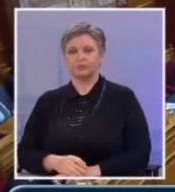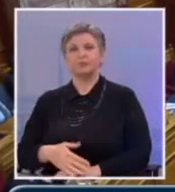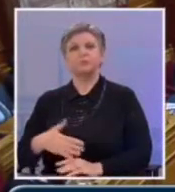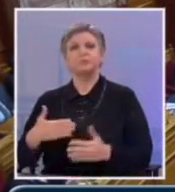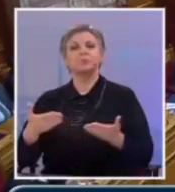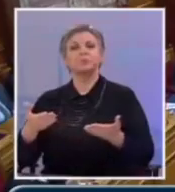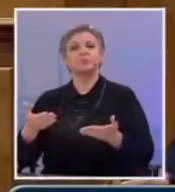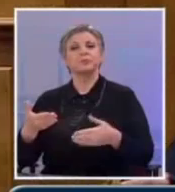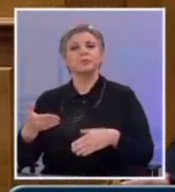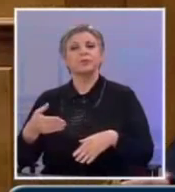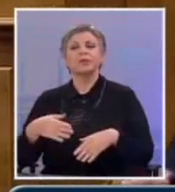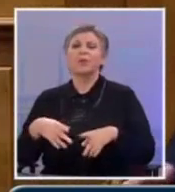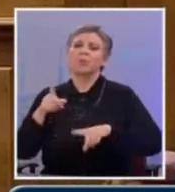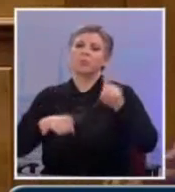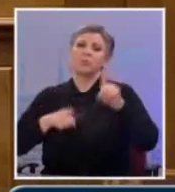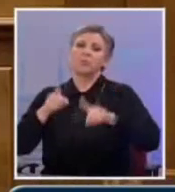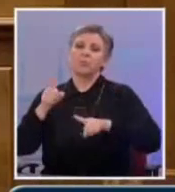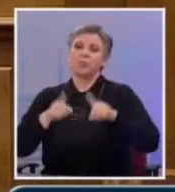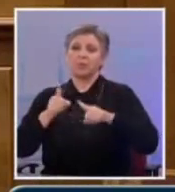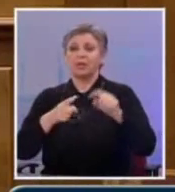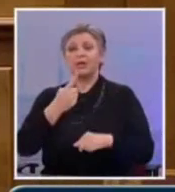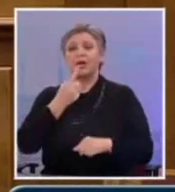Διακινούν κάποιοι